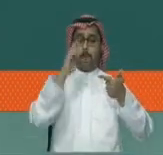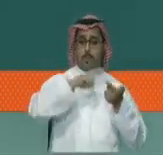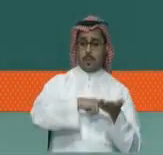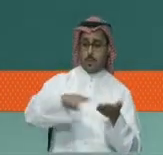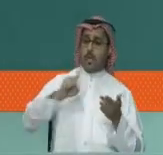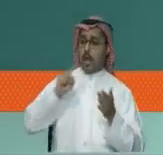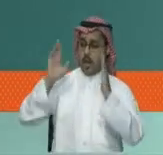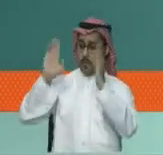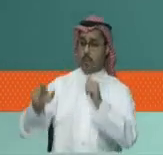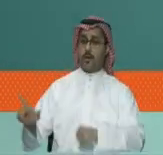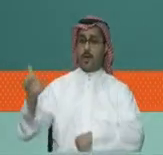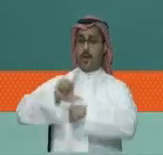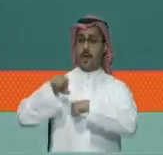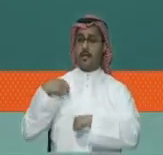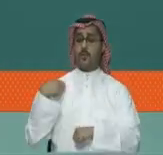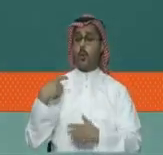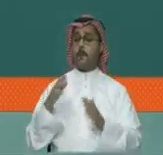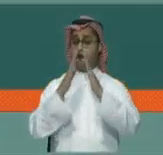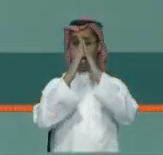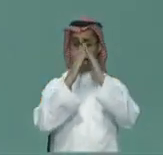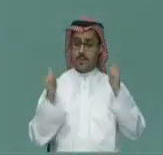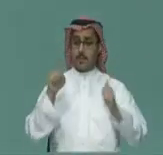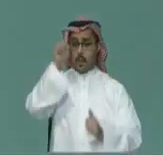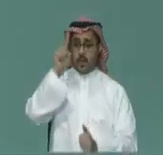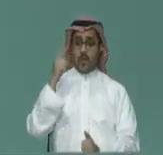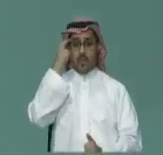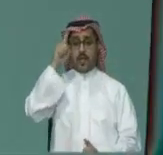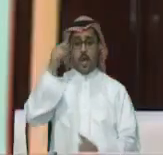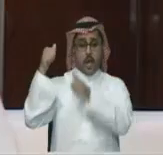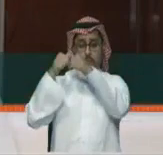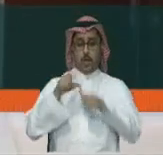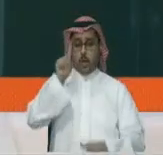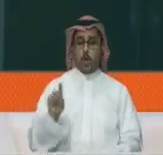العهد يهنئان الرئيس المصري بذكرى يوم العبور.